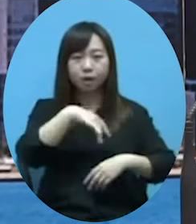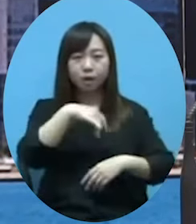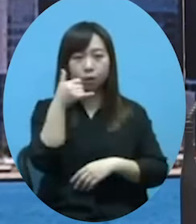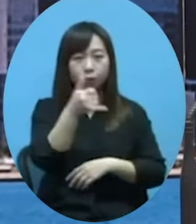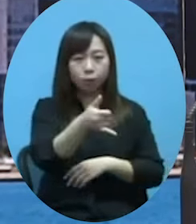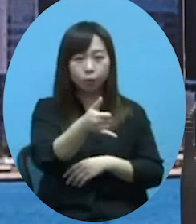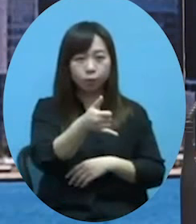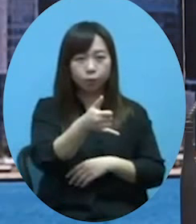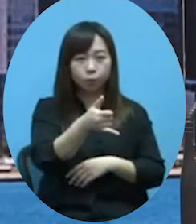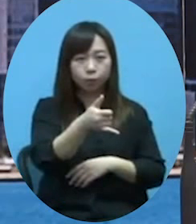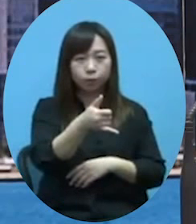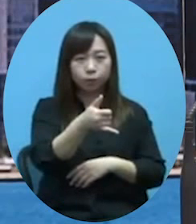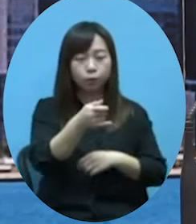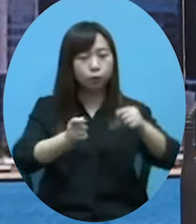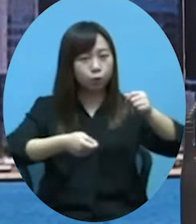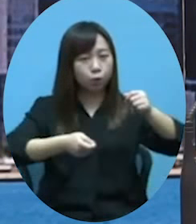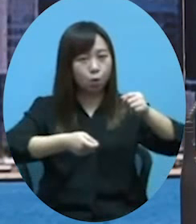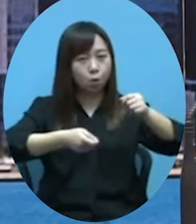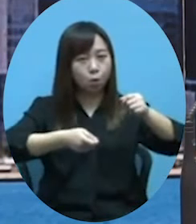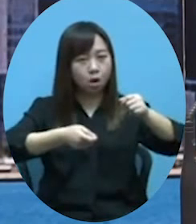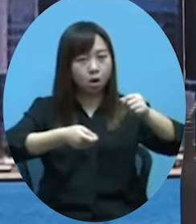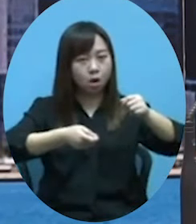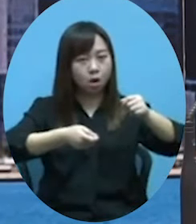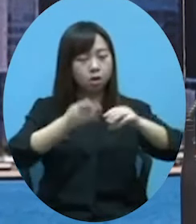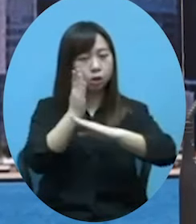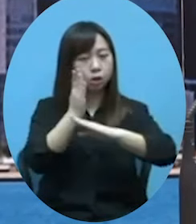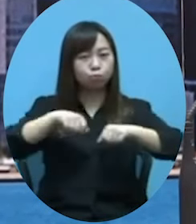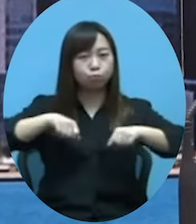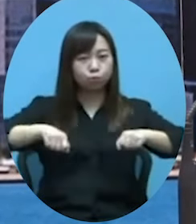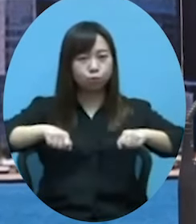銅鑼灣一間超市